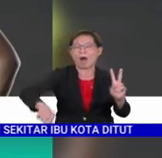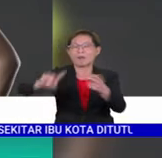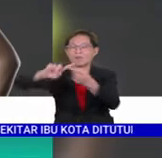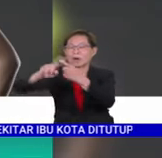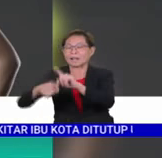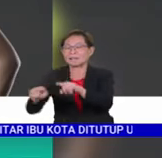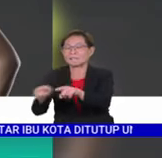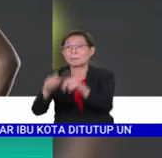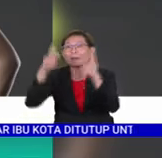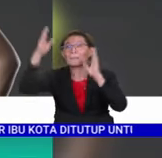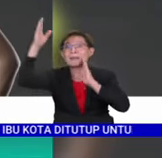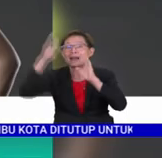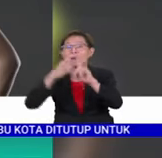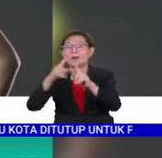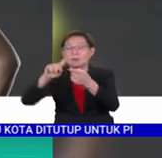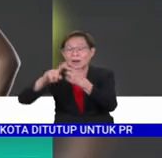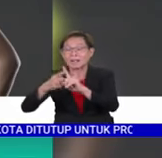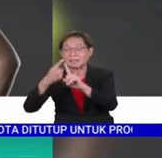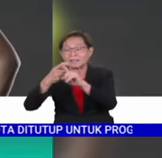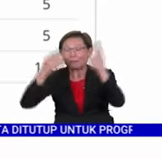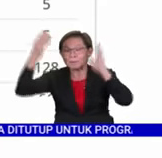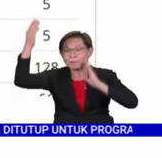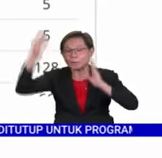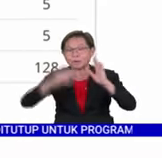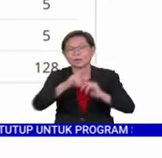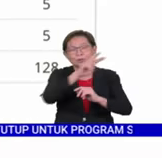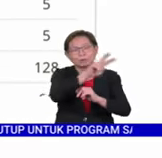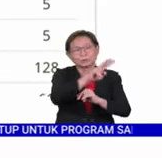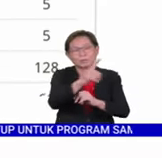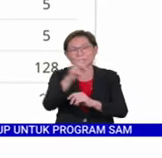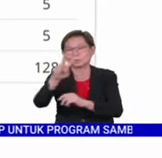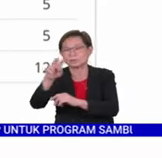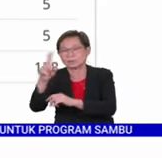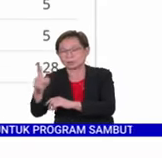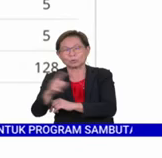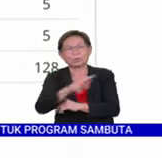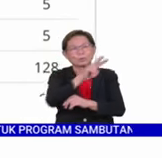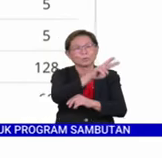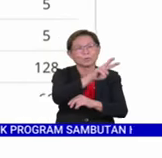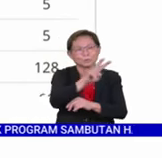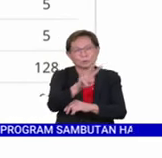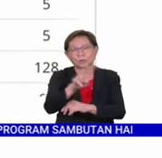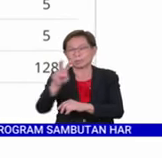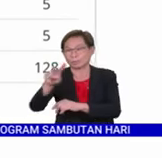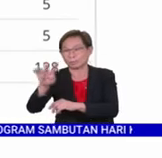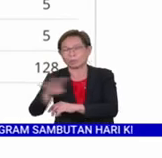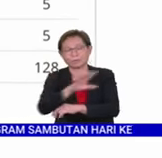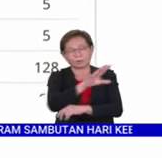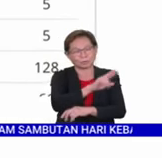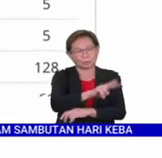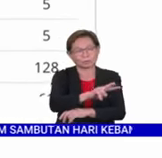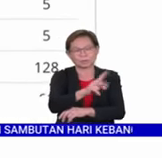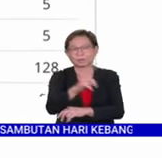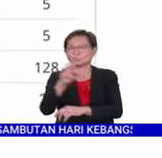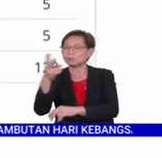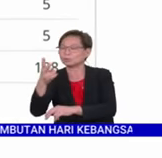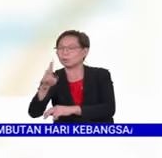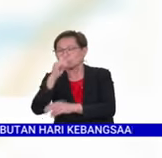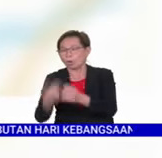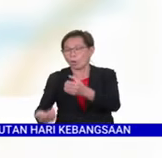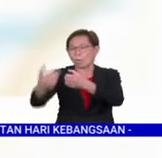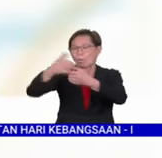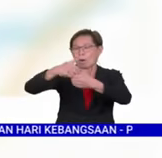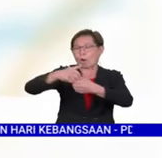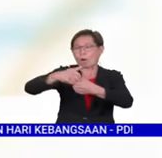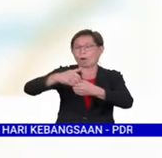senegara Chen Tiangji dan Pek Yin Wei 23-21, 22-24 dan 21-17 untuk mara